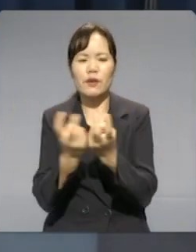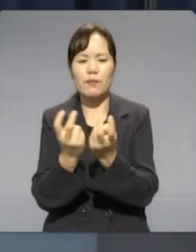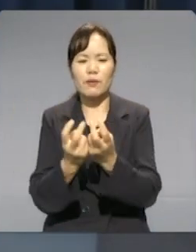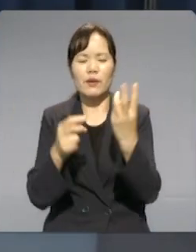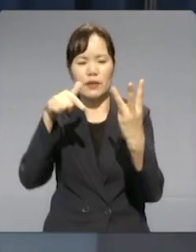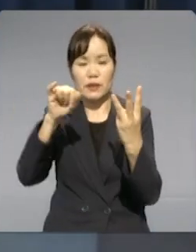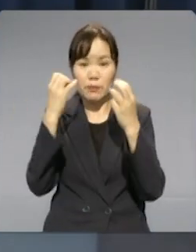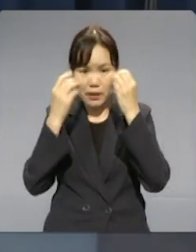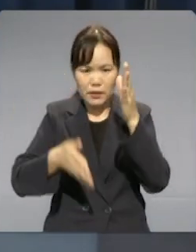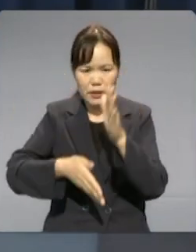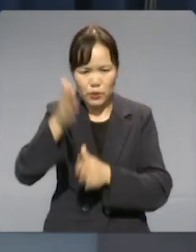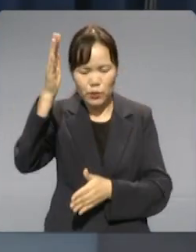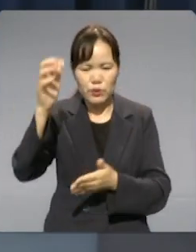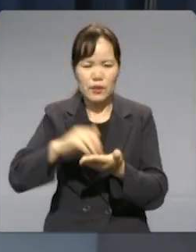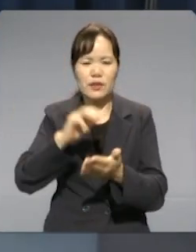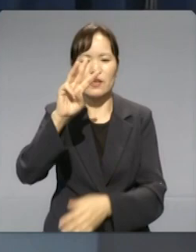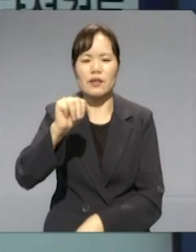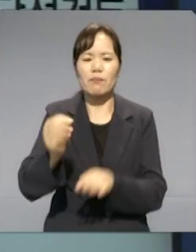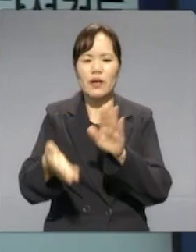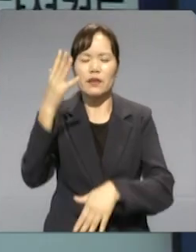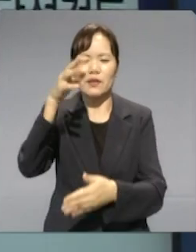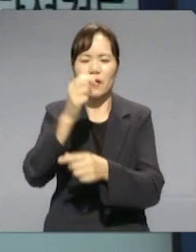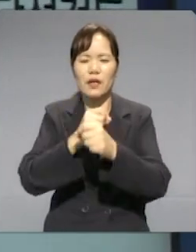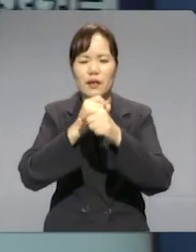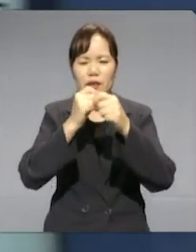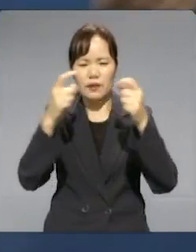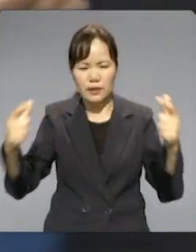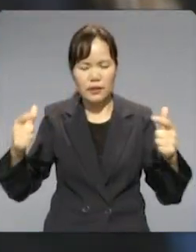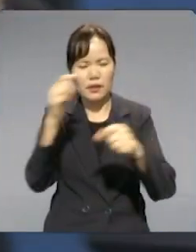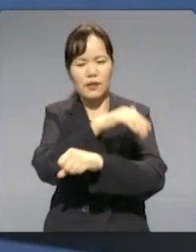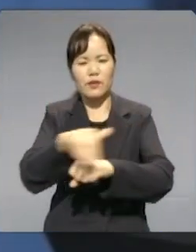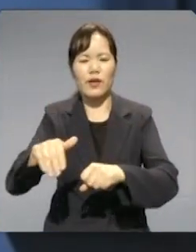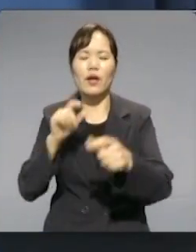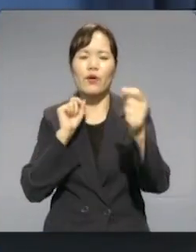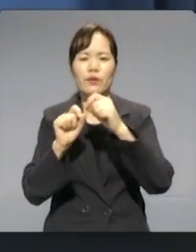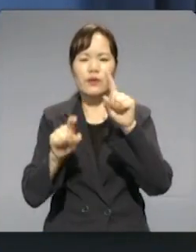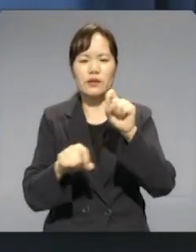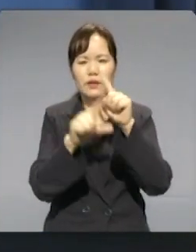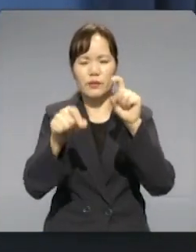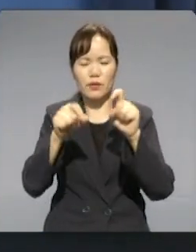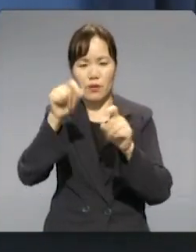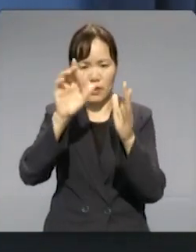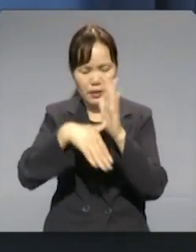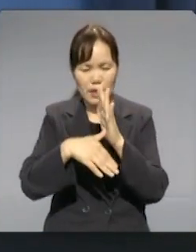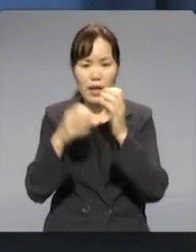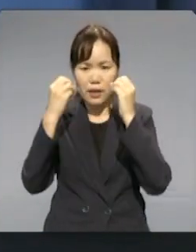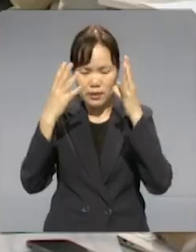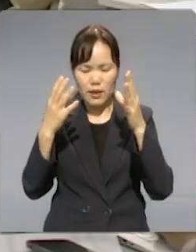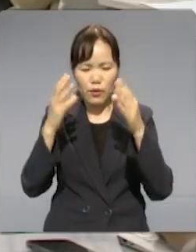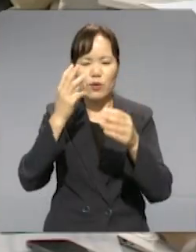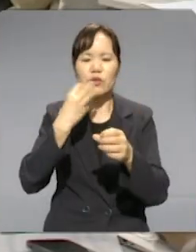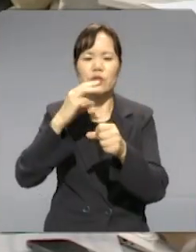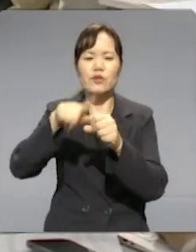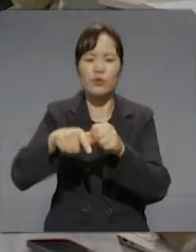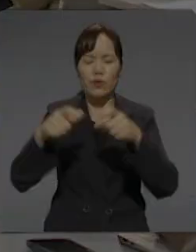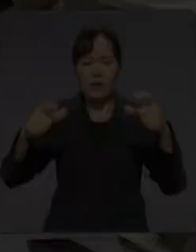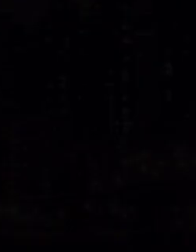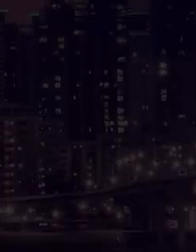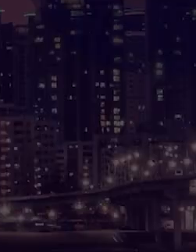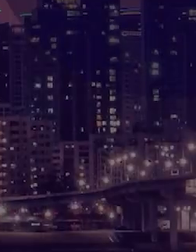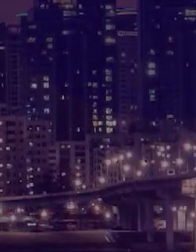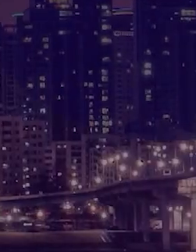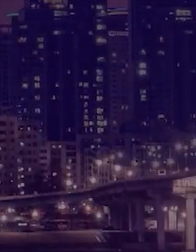물량 3만 가구 이상을 확충한다는 계획입니다. 또 오는 11월에 새로운 수도권 신규 택지 후보지도 공개합니다.